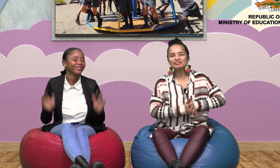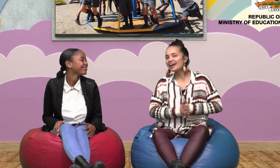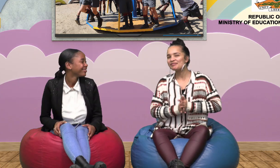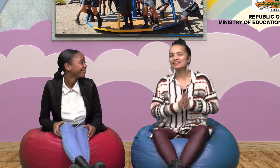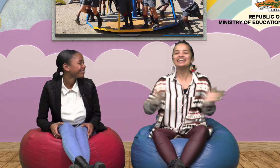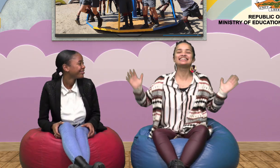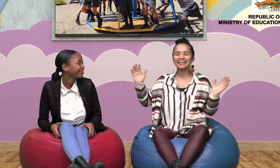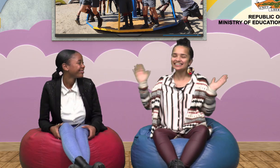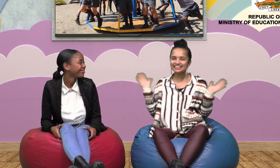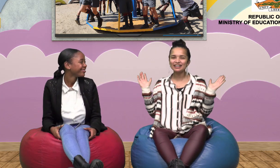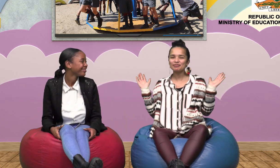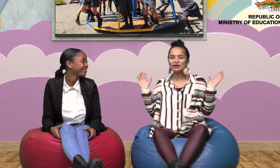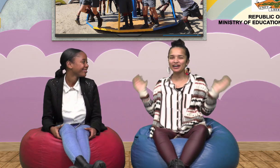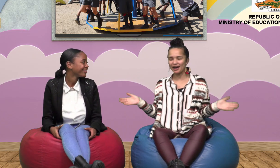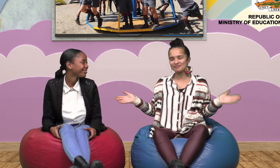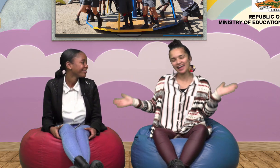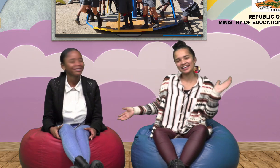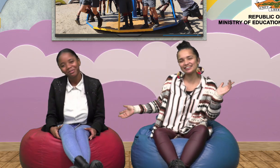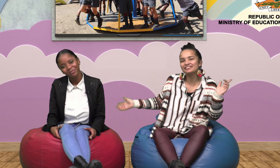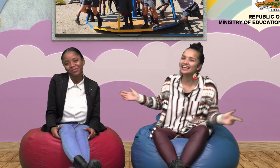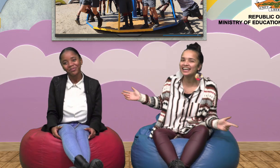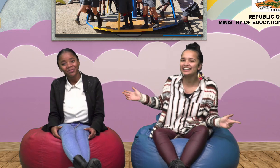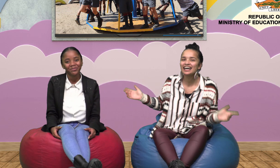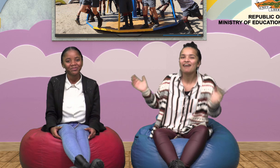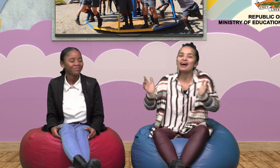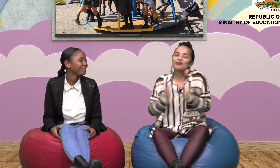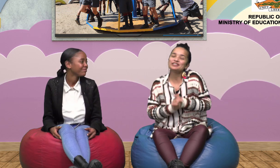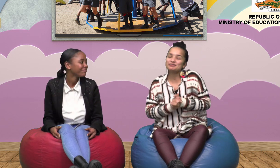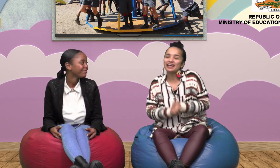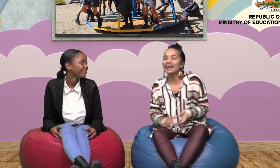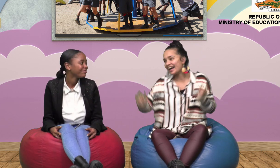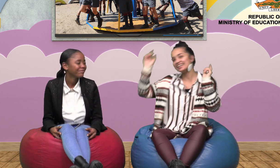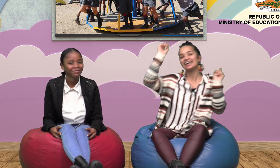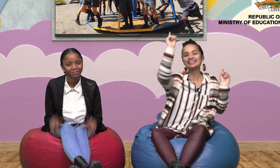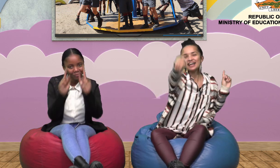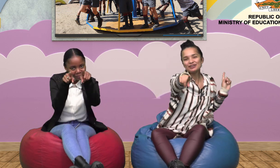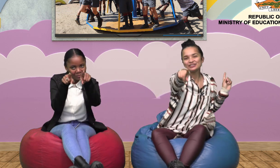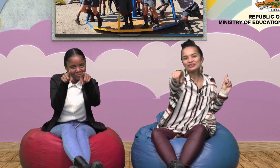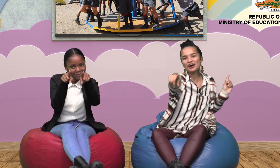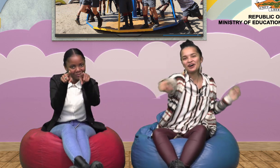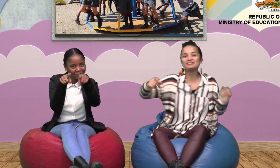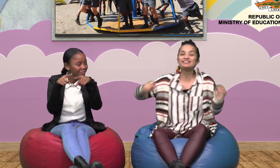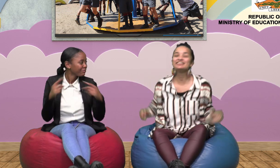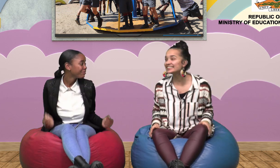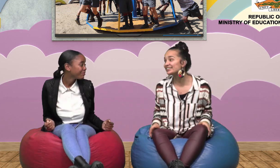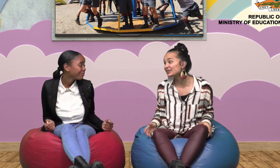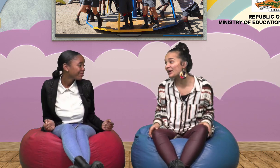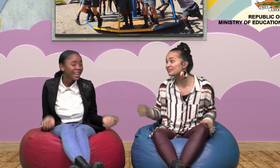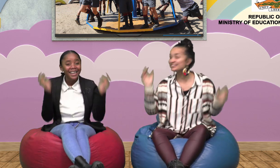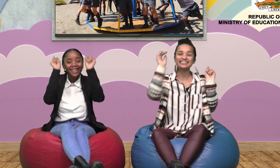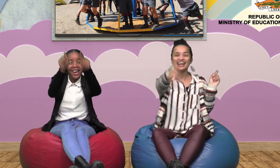welkom terug by julle se gunsteling program Active Kids, waar ons belê in jou toekoms. Wie